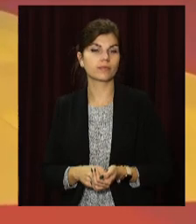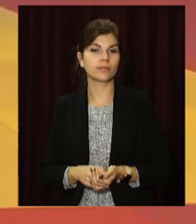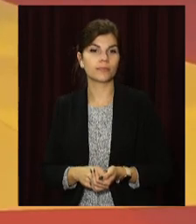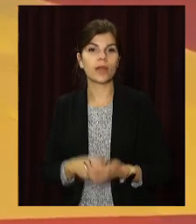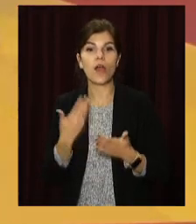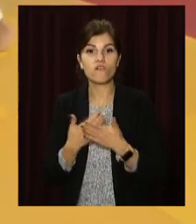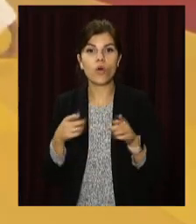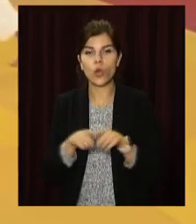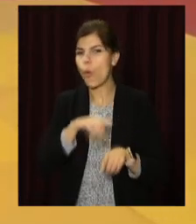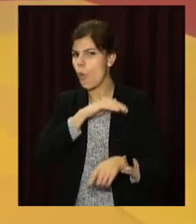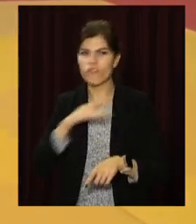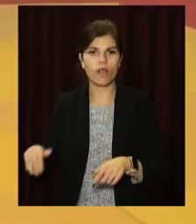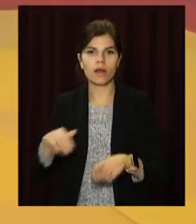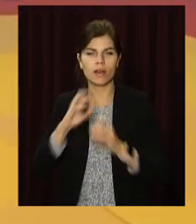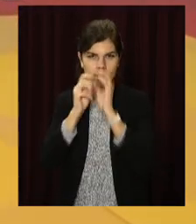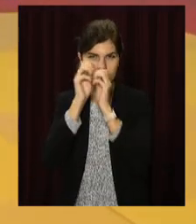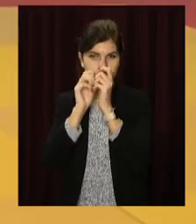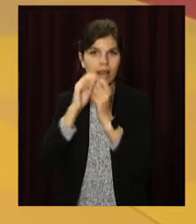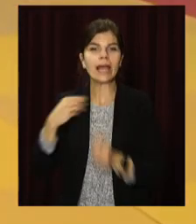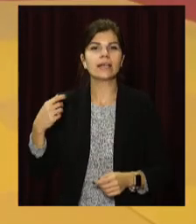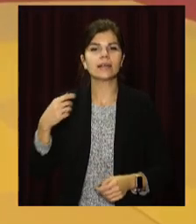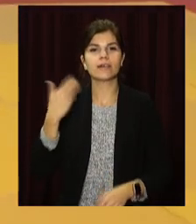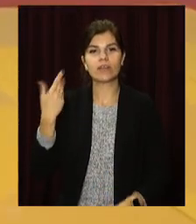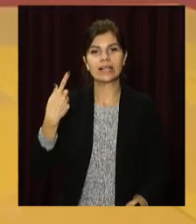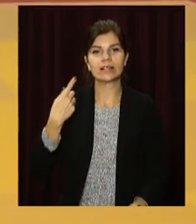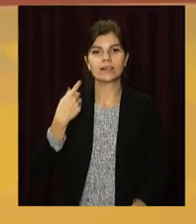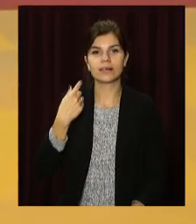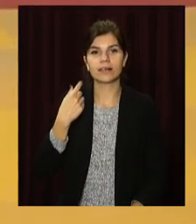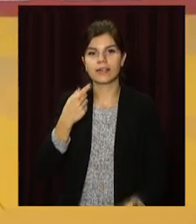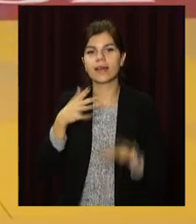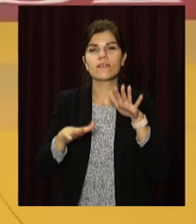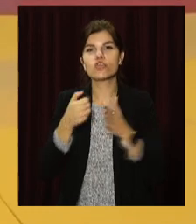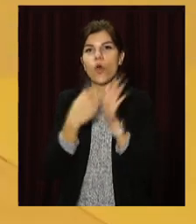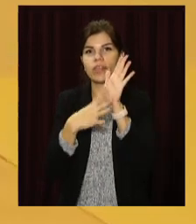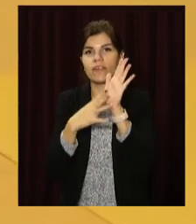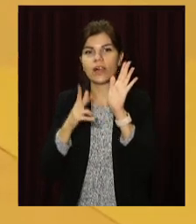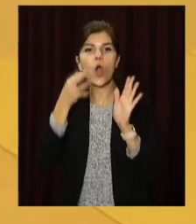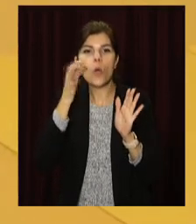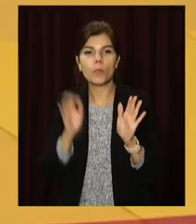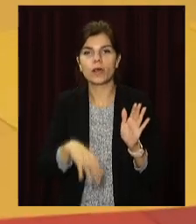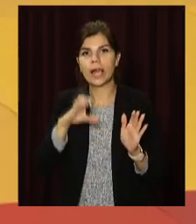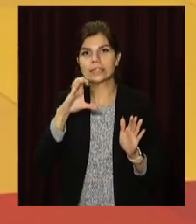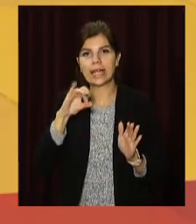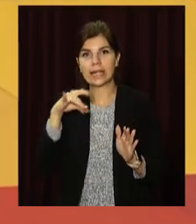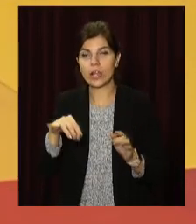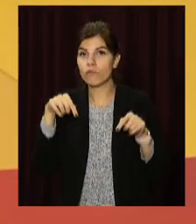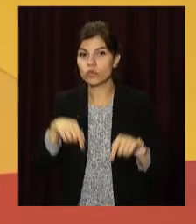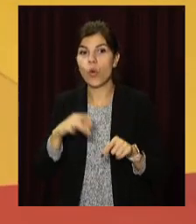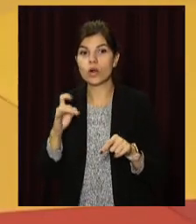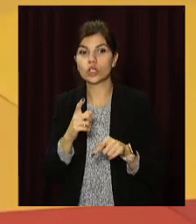А ось так впевнено розібрався з іспанцем у вазі до 90 кілограмів досвідчений Сергій Балабан. Цього